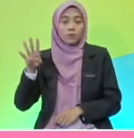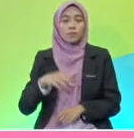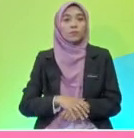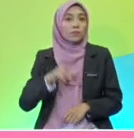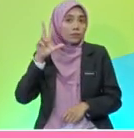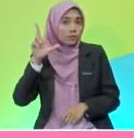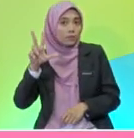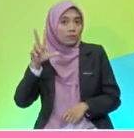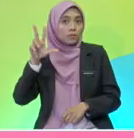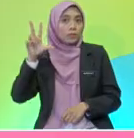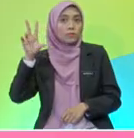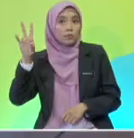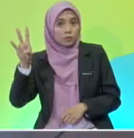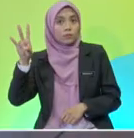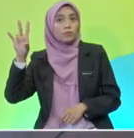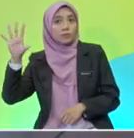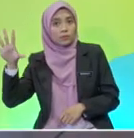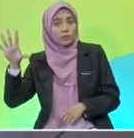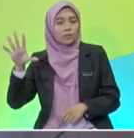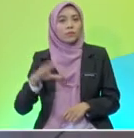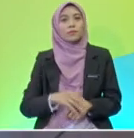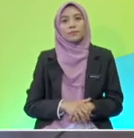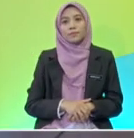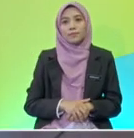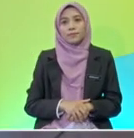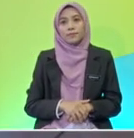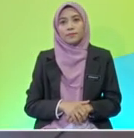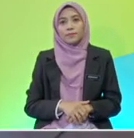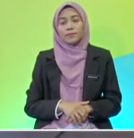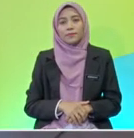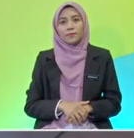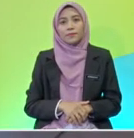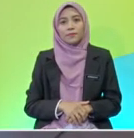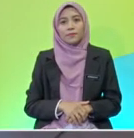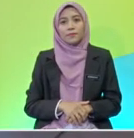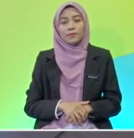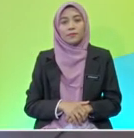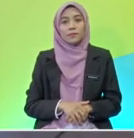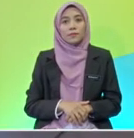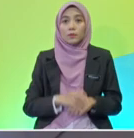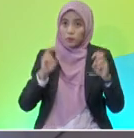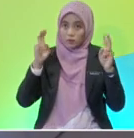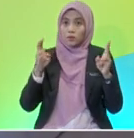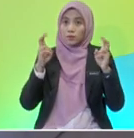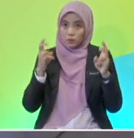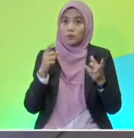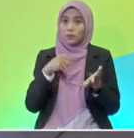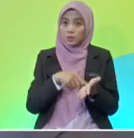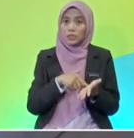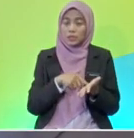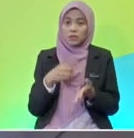375 itu caranya betul untuk menyebut perpuluhan Oke baik sebenarnya dalam topik populehan